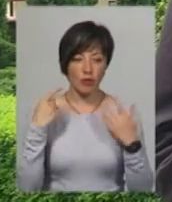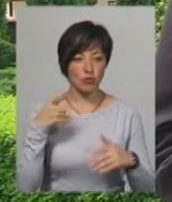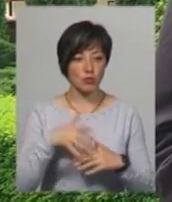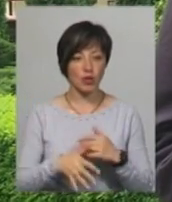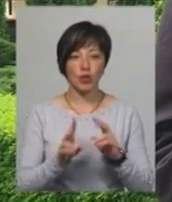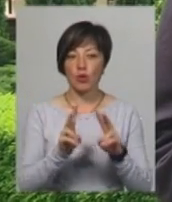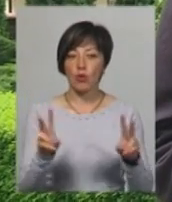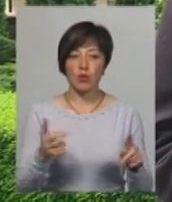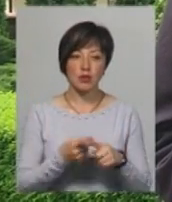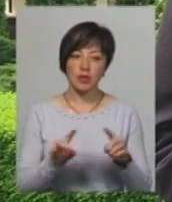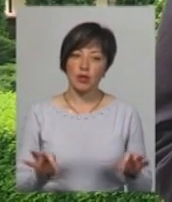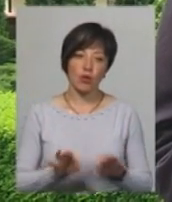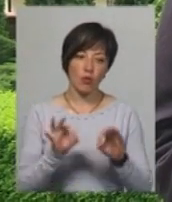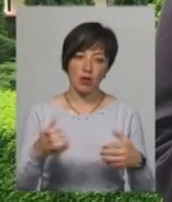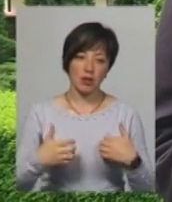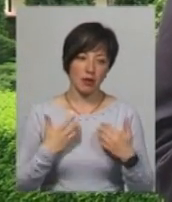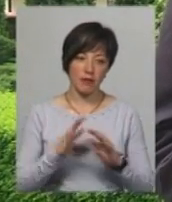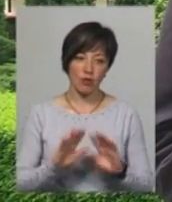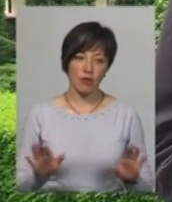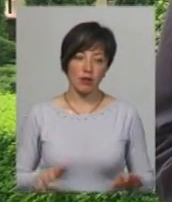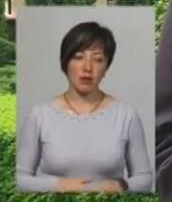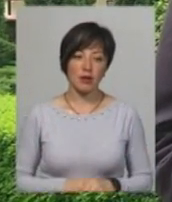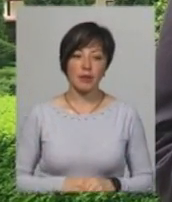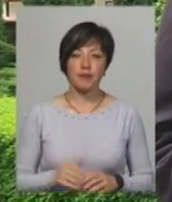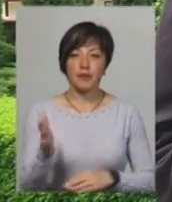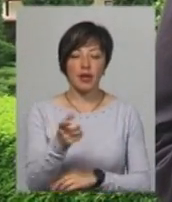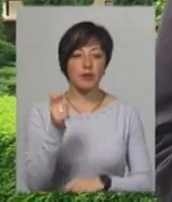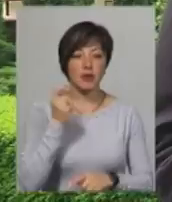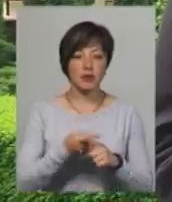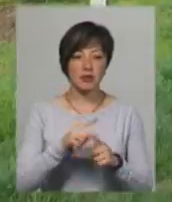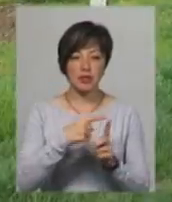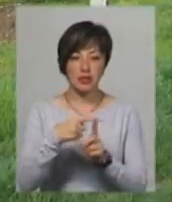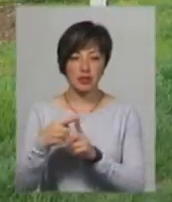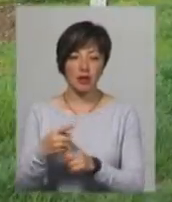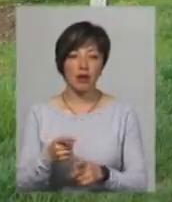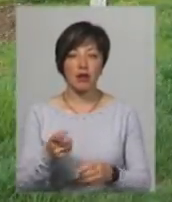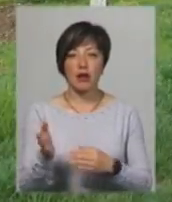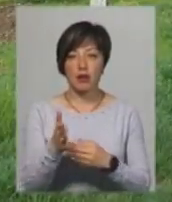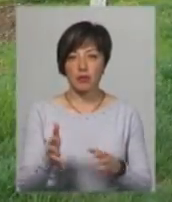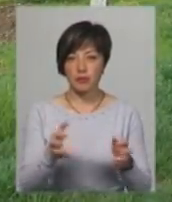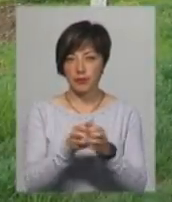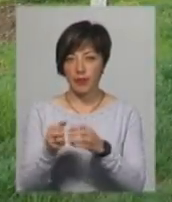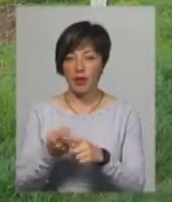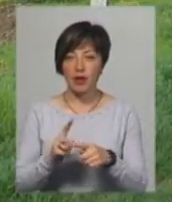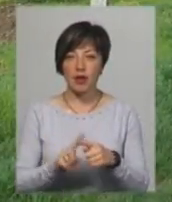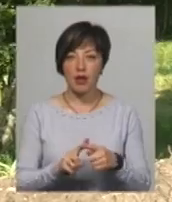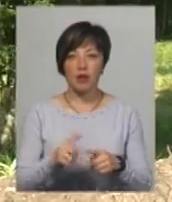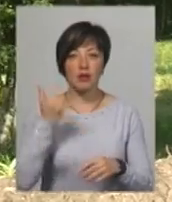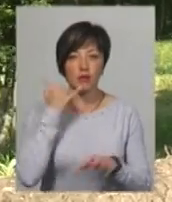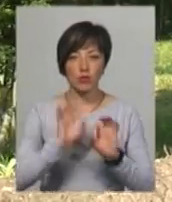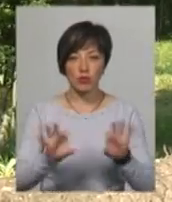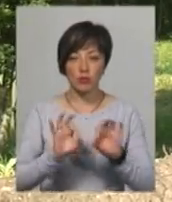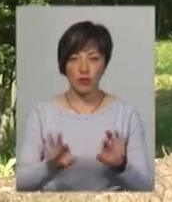розуміли. Нікого це ніколи чомусь не хвилювало. Рибаки на тих хрестах ловили рибу. Підприємець Віталій Коломієць у телефонній розмові